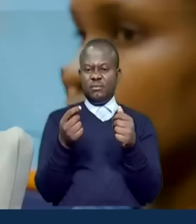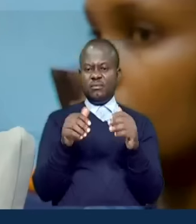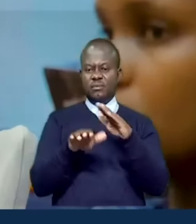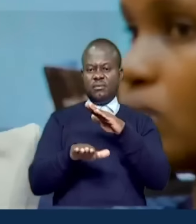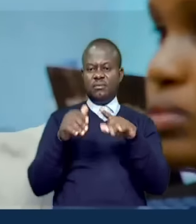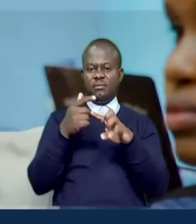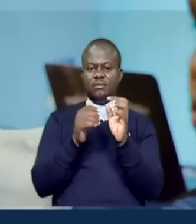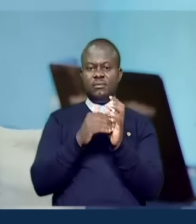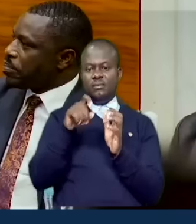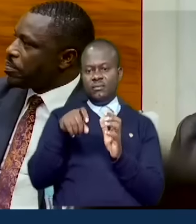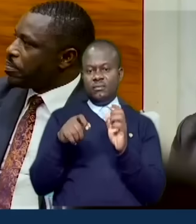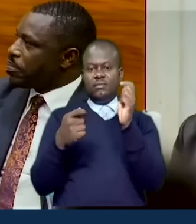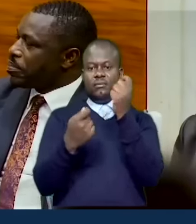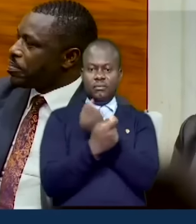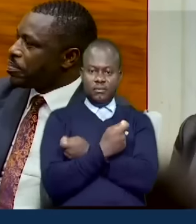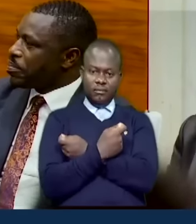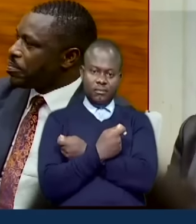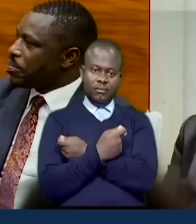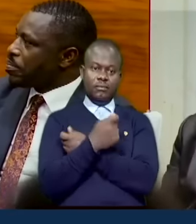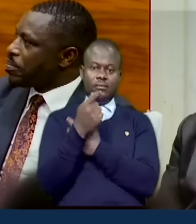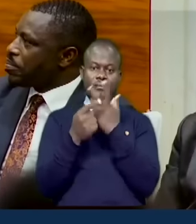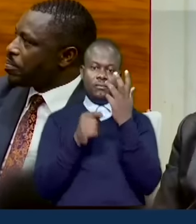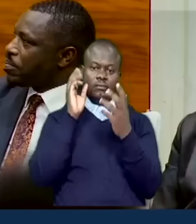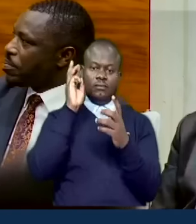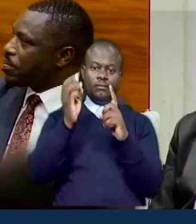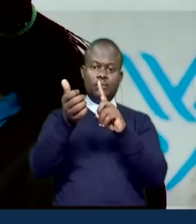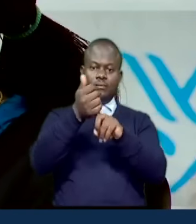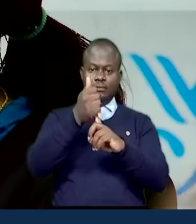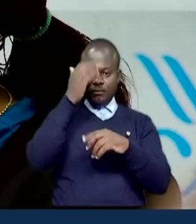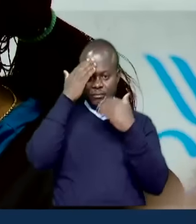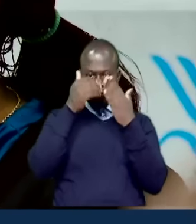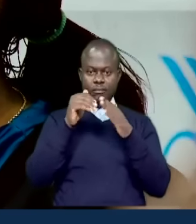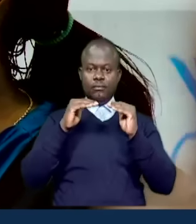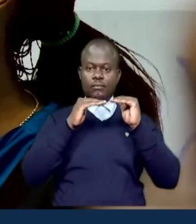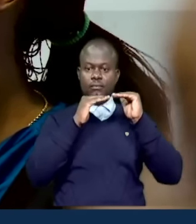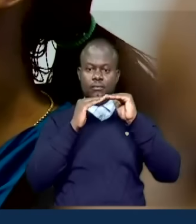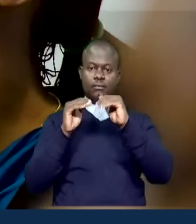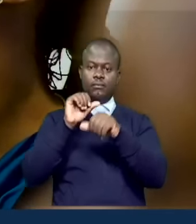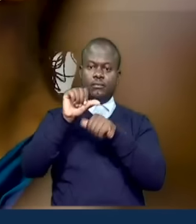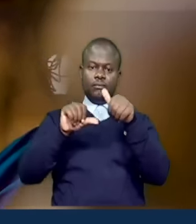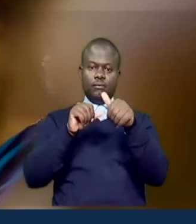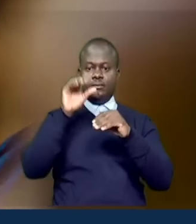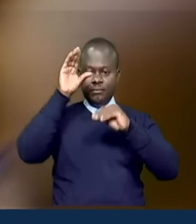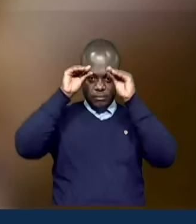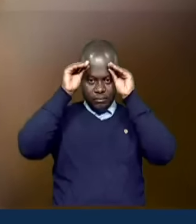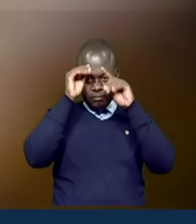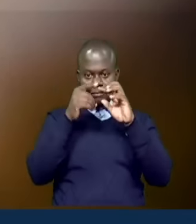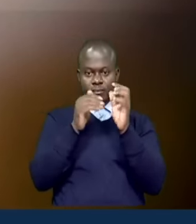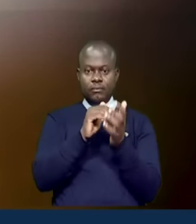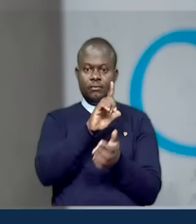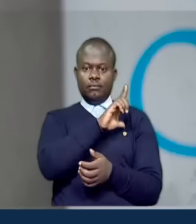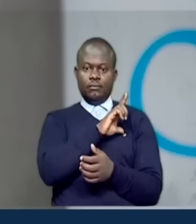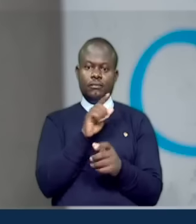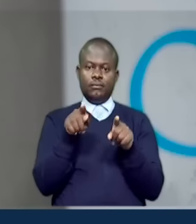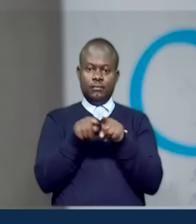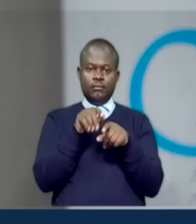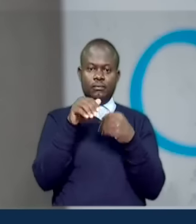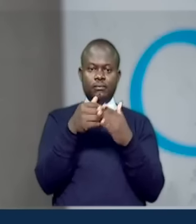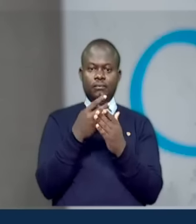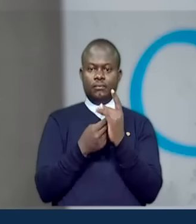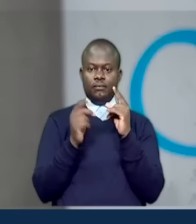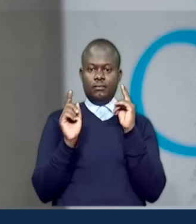ko bikwiye guhinduka. Yavuze ko ibi bizagerwaho kubera uburinganire mu bijyanye n'imyigire ndetse n'amahirwe angana ku mpande